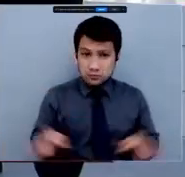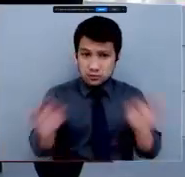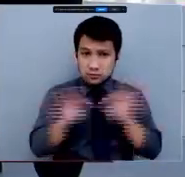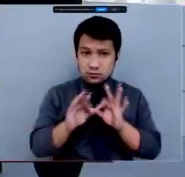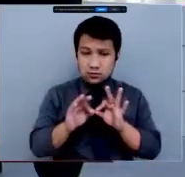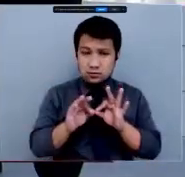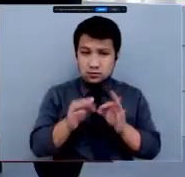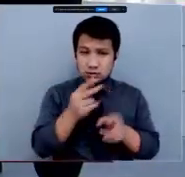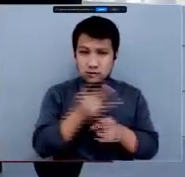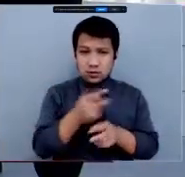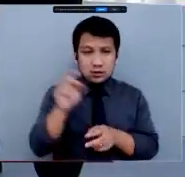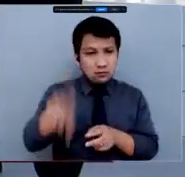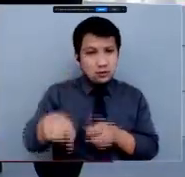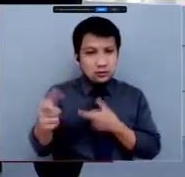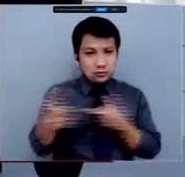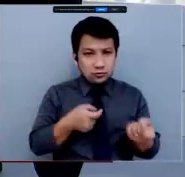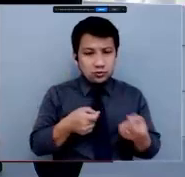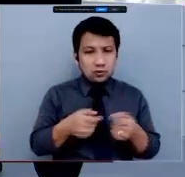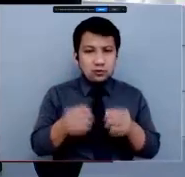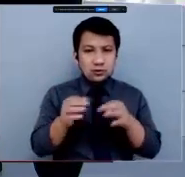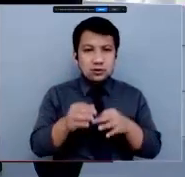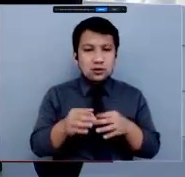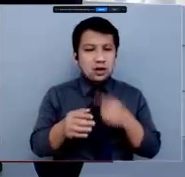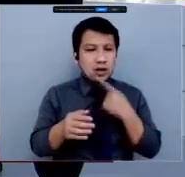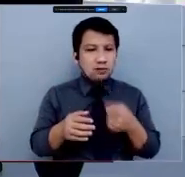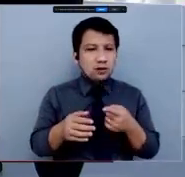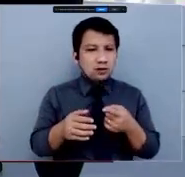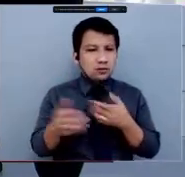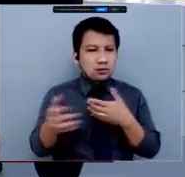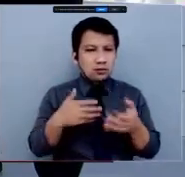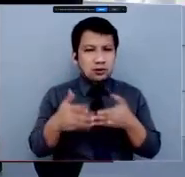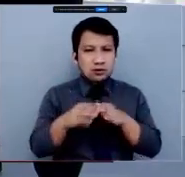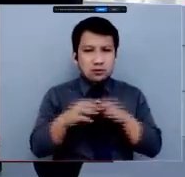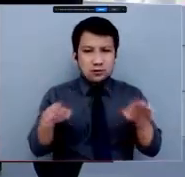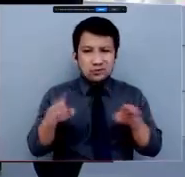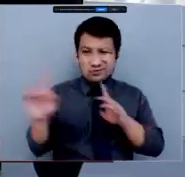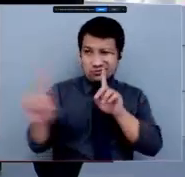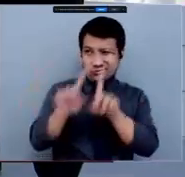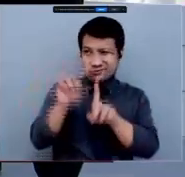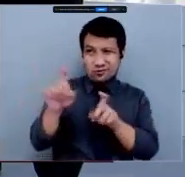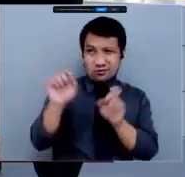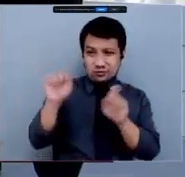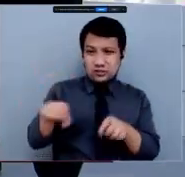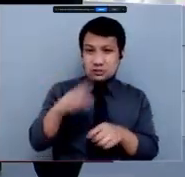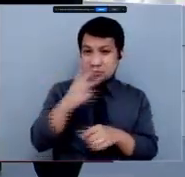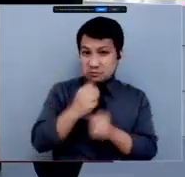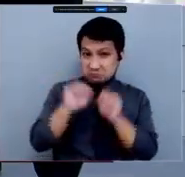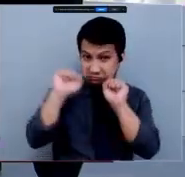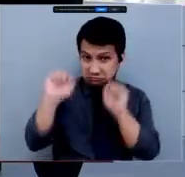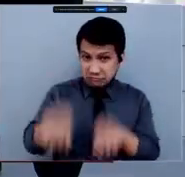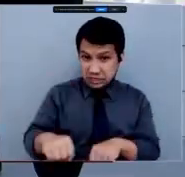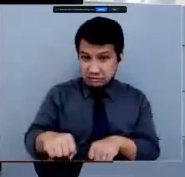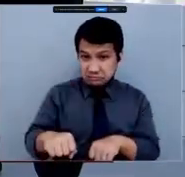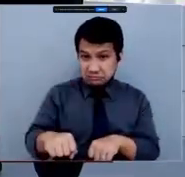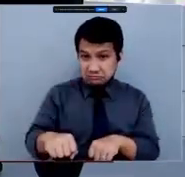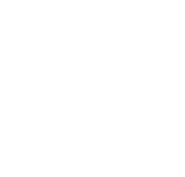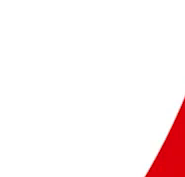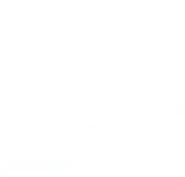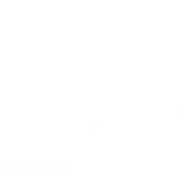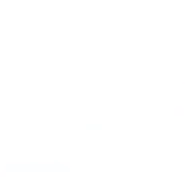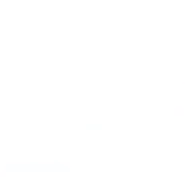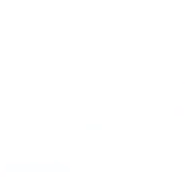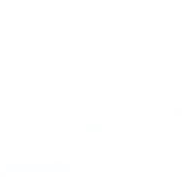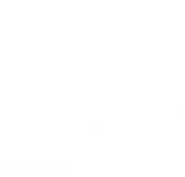isa katuparan. Pero yun na po marahil ang tanong ngayon, kung kakayanin talaga itong isa katuparan.